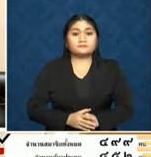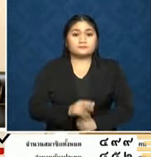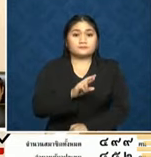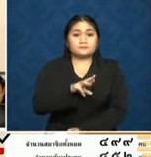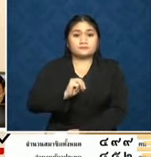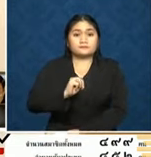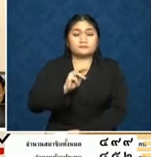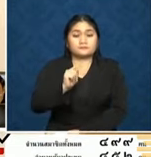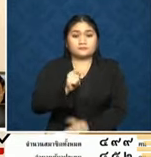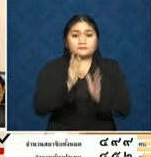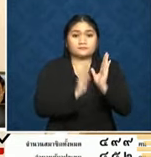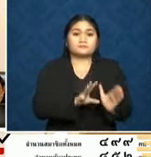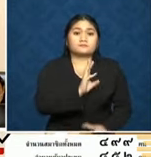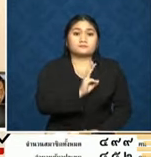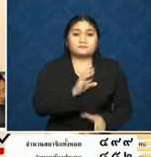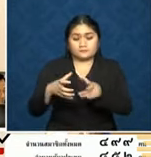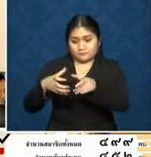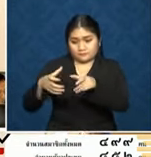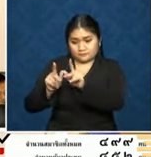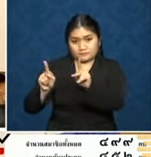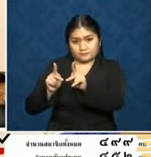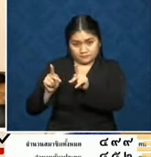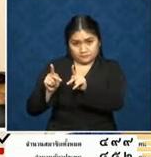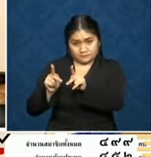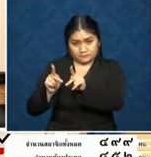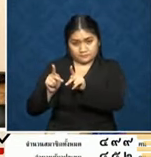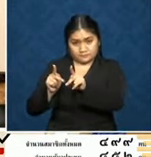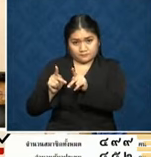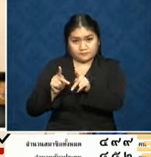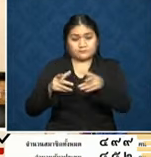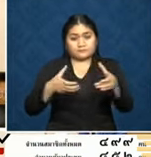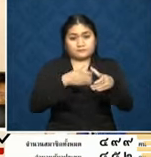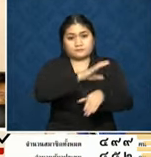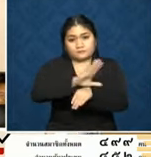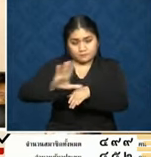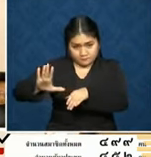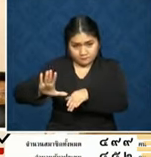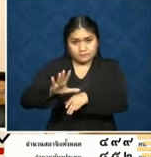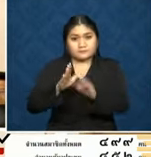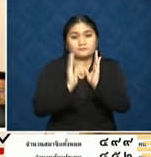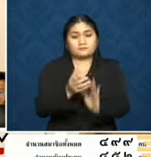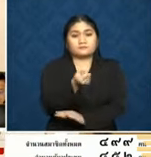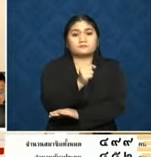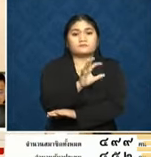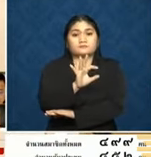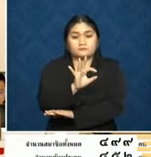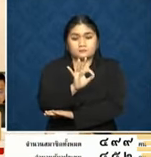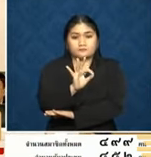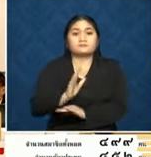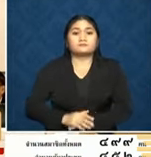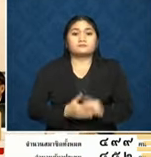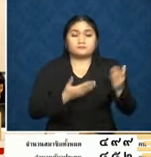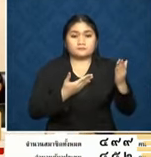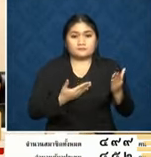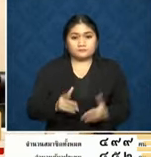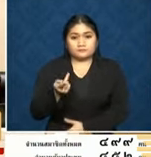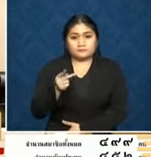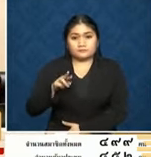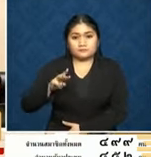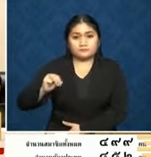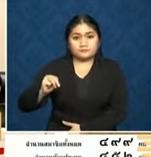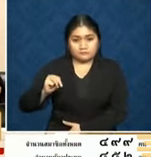นะครับสัดส่วนของกรรมการนะครับแต่ละพรรคการเมือง19ท่านนะครับเชิญทางคณะรัฐมนตรีเสน